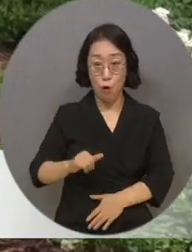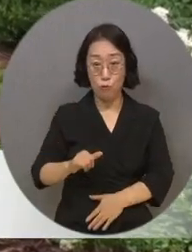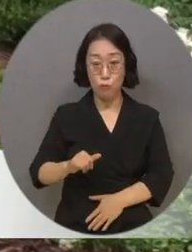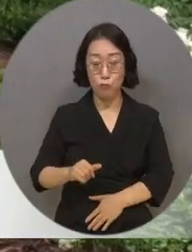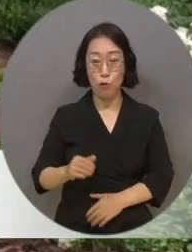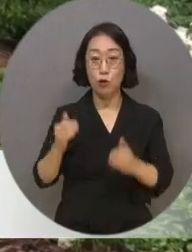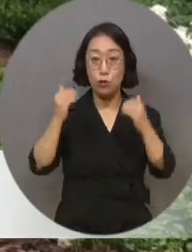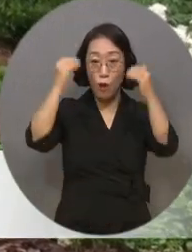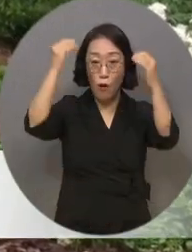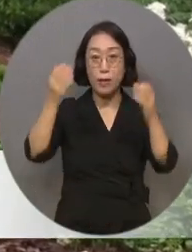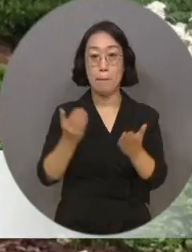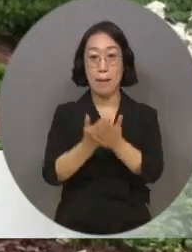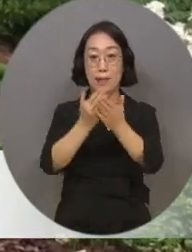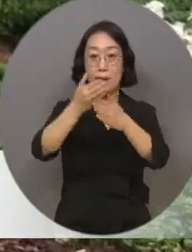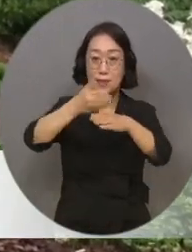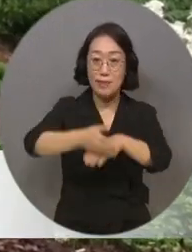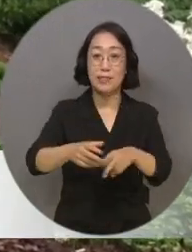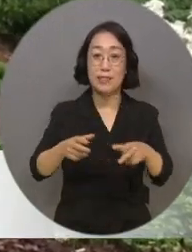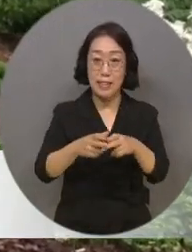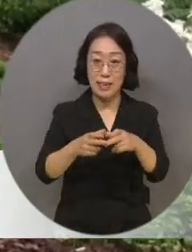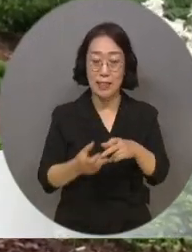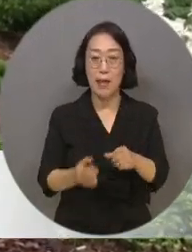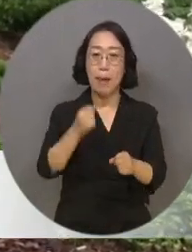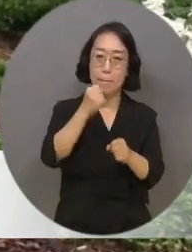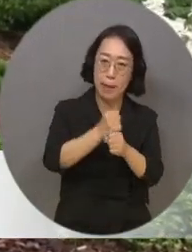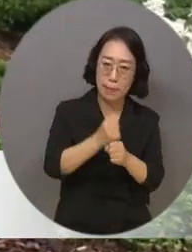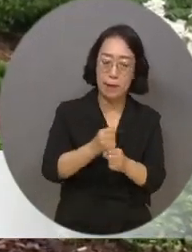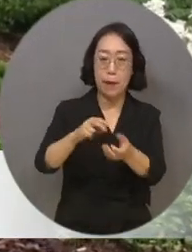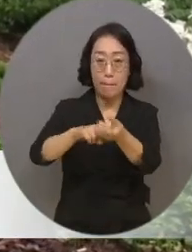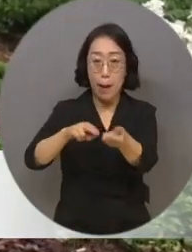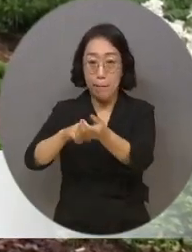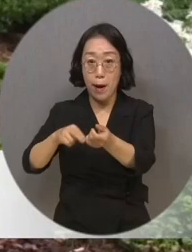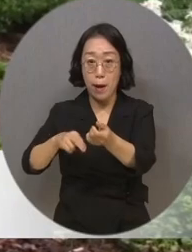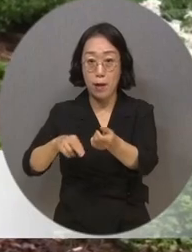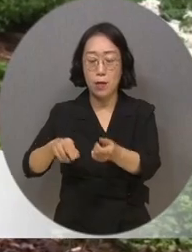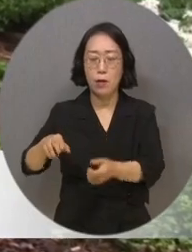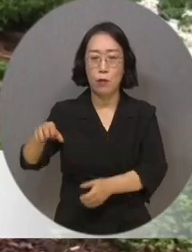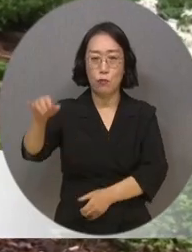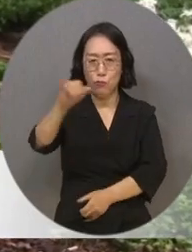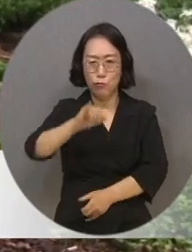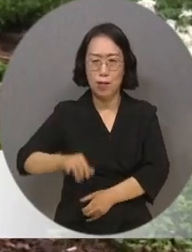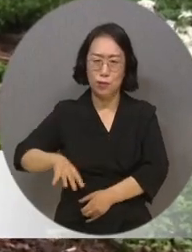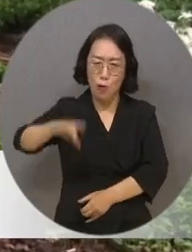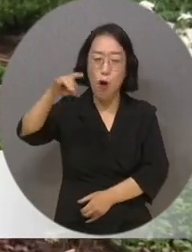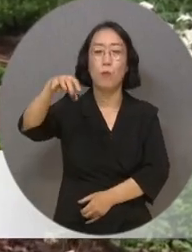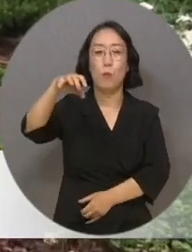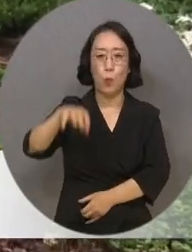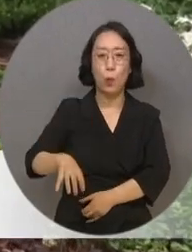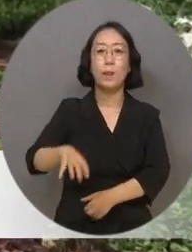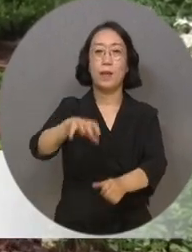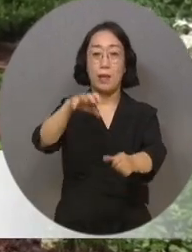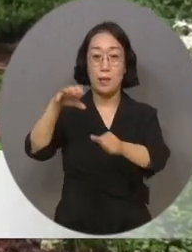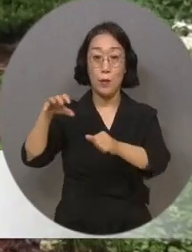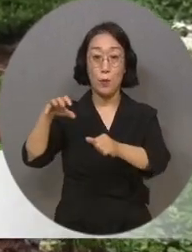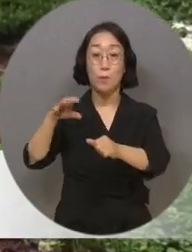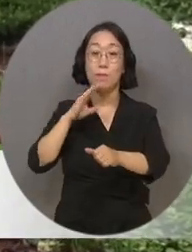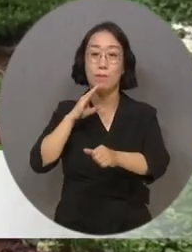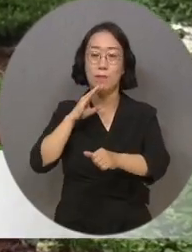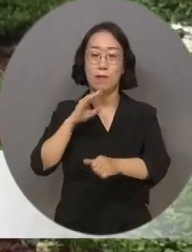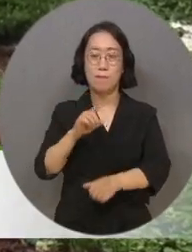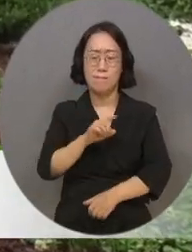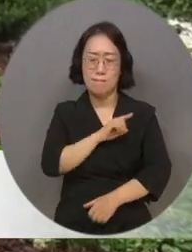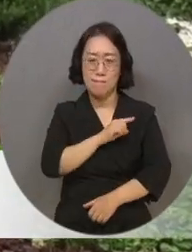성인 발달 장애인들이 이렇게 생산과 판매까지 진행하는 것은 저희 국내 최초로 이 국유지를 활용해서 진행이 된 부분이라서